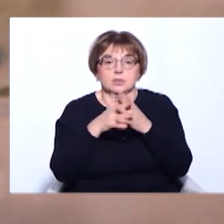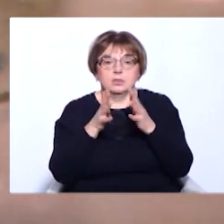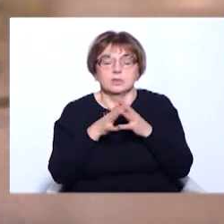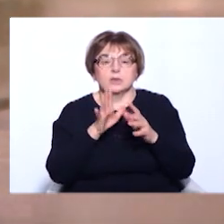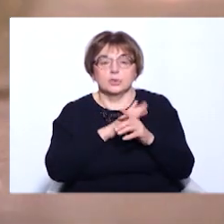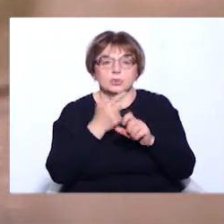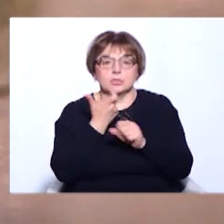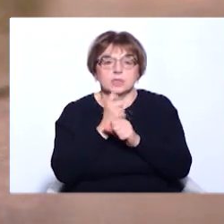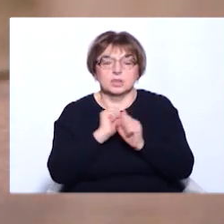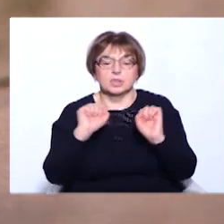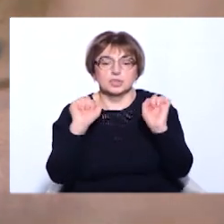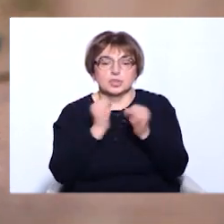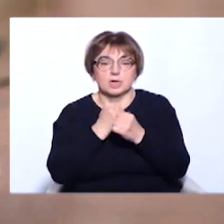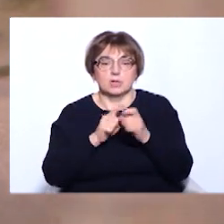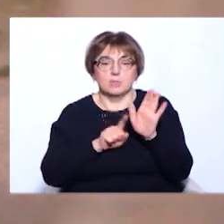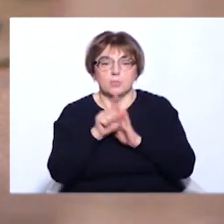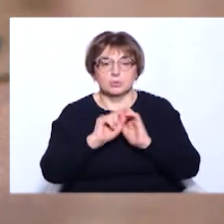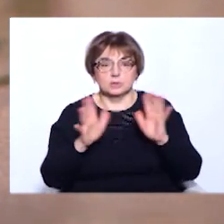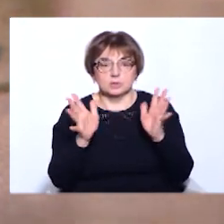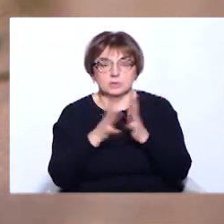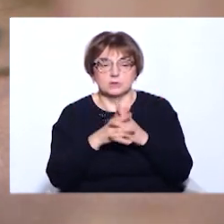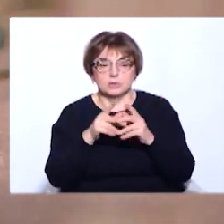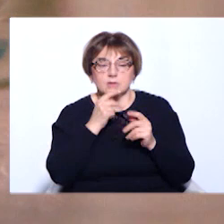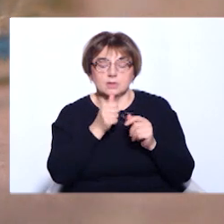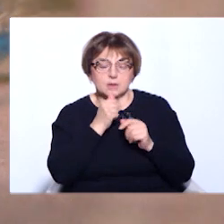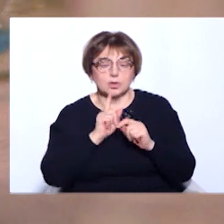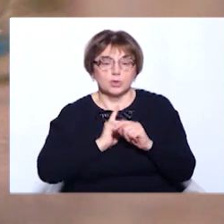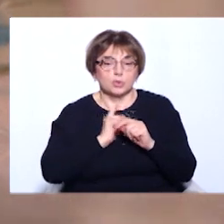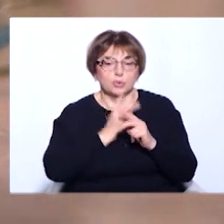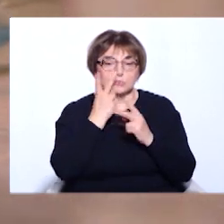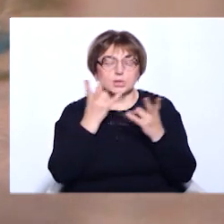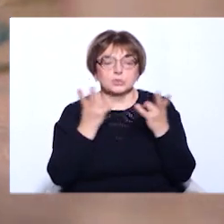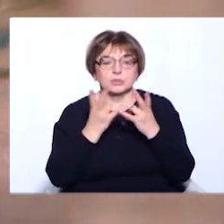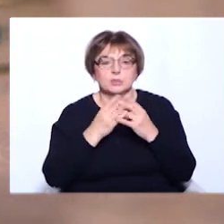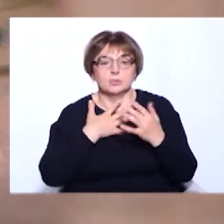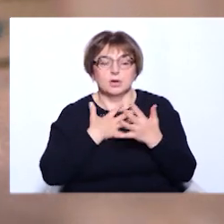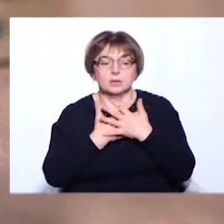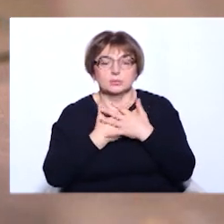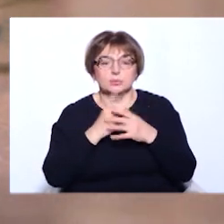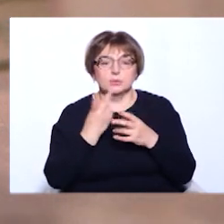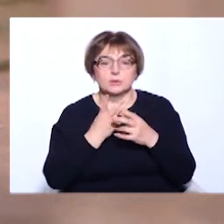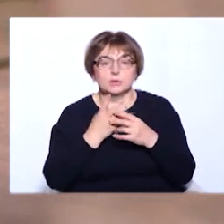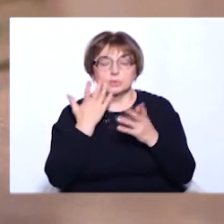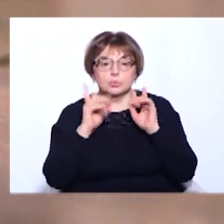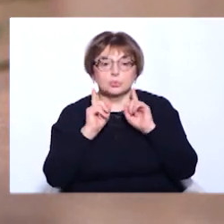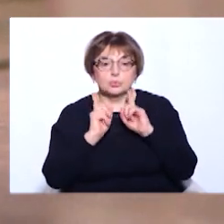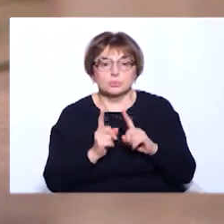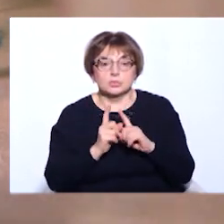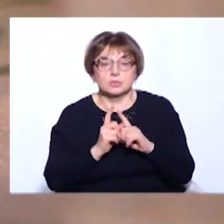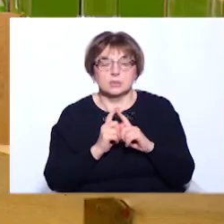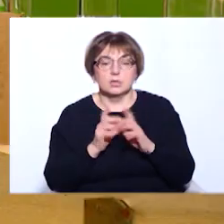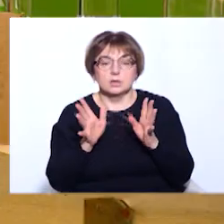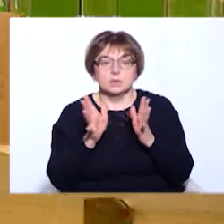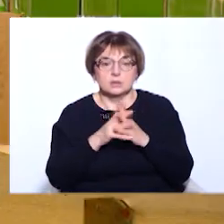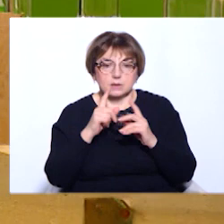და სწრაფად წავიდეს რეაქცია. გარკვეული დაყოვნება ჭირდება მას და გააქტიურდება. თუმცა